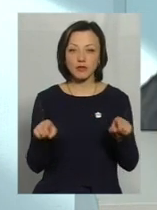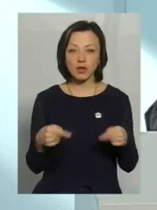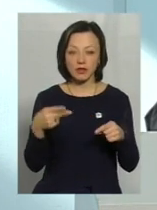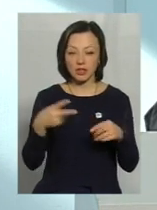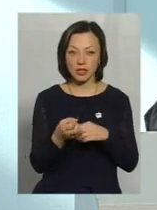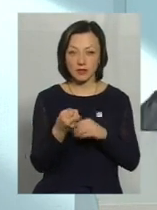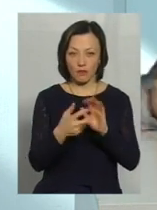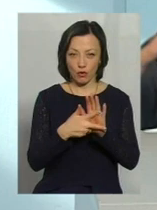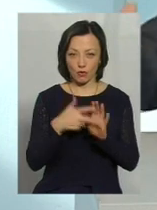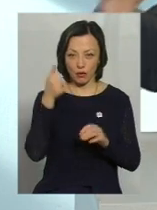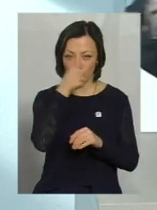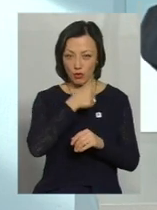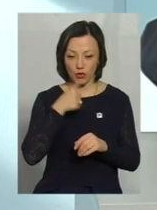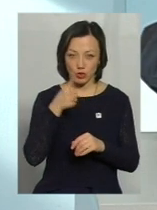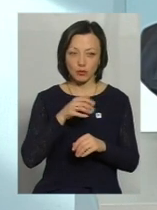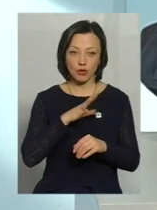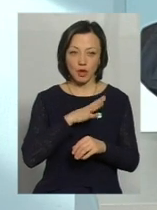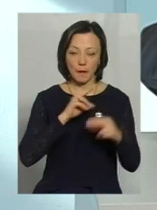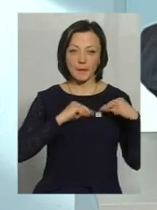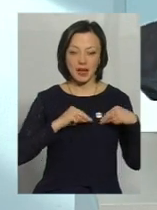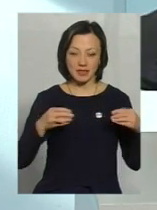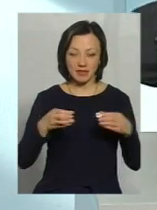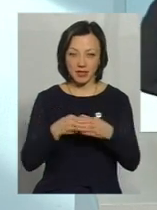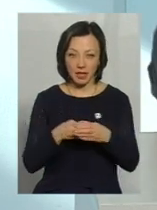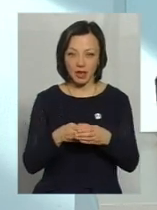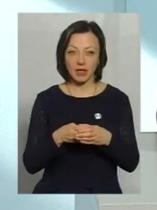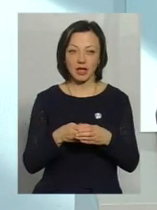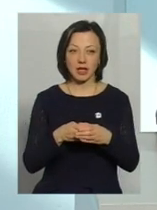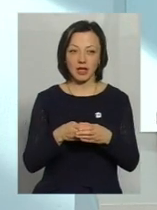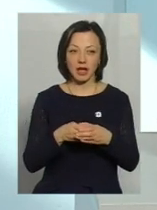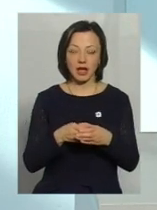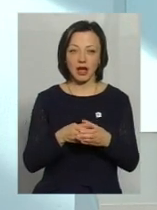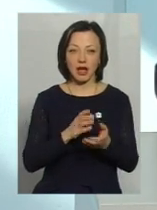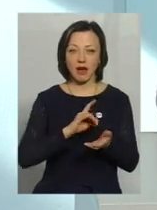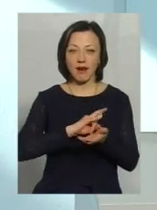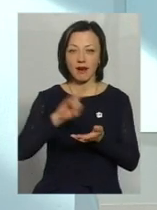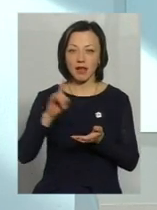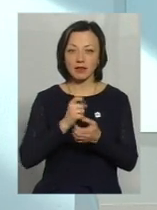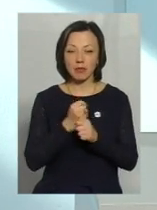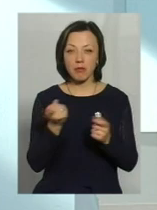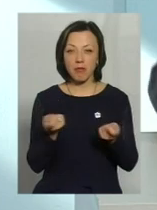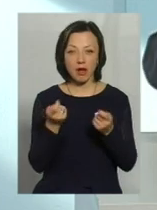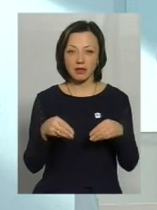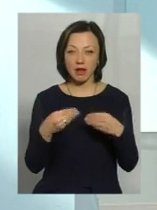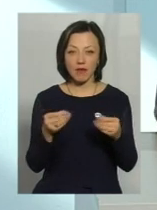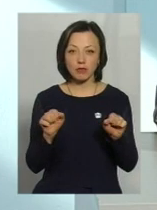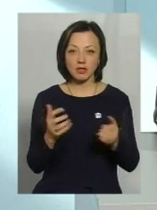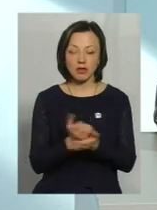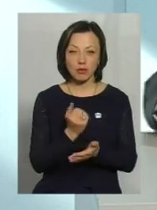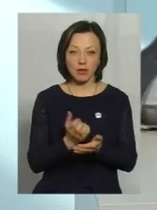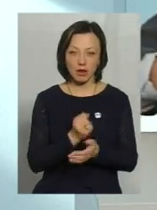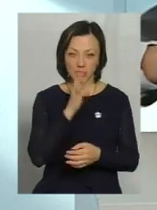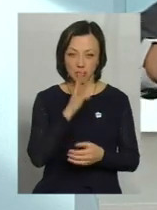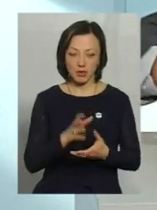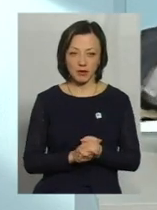в 2008 році, щоб були штатні працівники, рейсів здійснювало мало і не давало можливість заробляти людям на